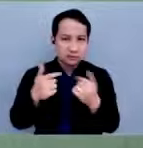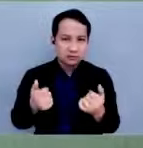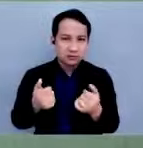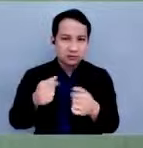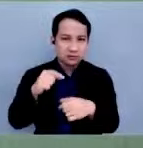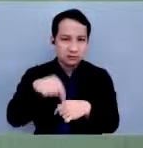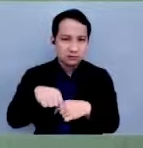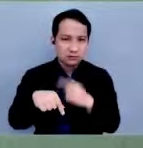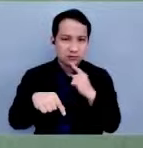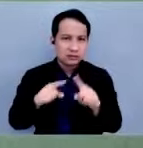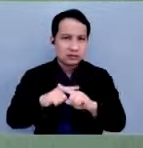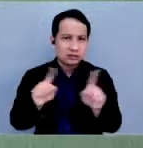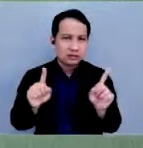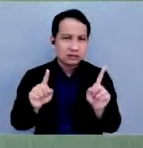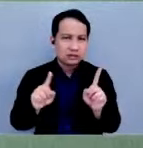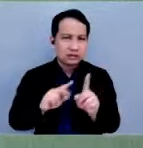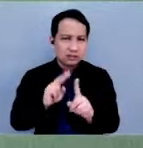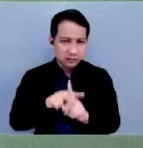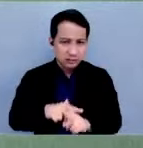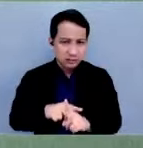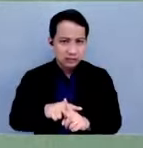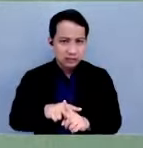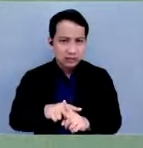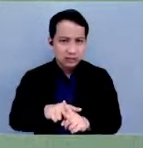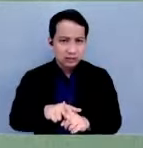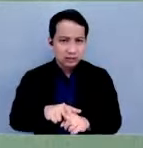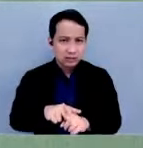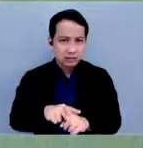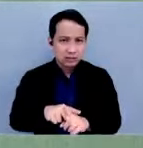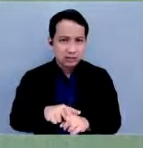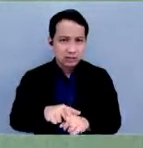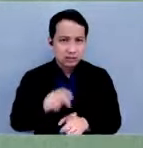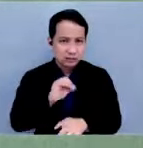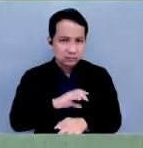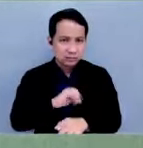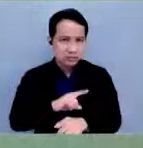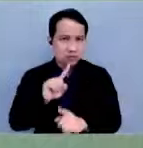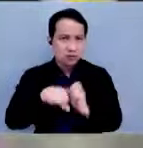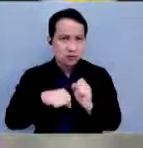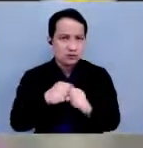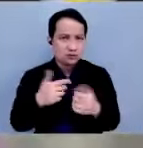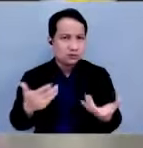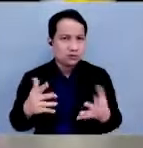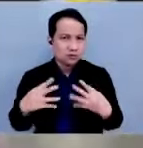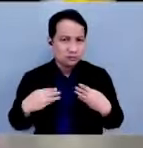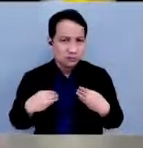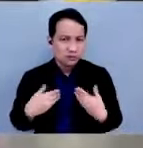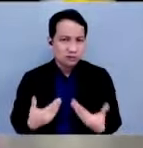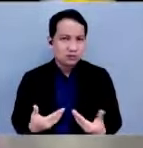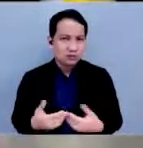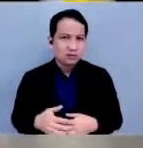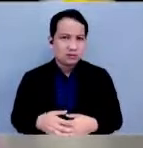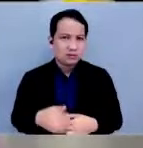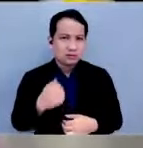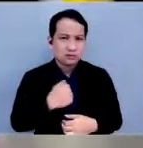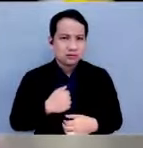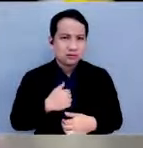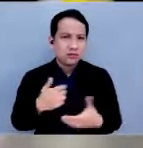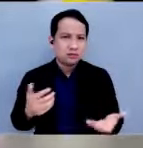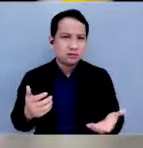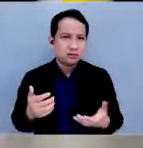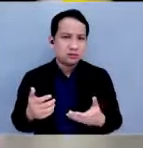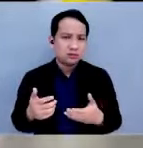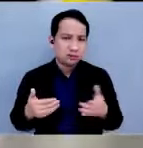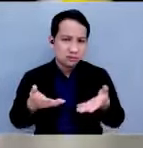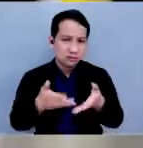sir, kaya nag-apply dito kasi may commission incentive. Pero almost 1 year na, wala pa akong natatanggap. I'm sorry, sir. Wala pa po kasing go signal sa